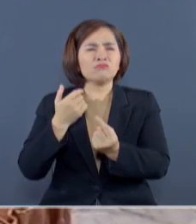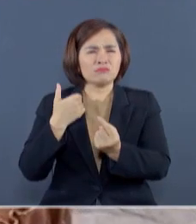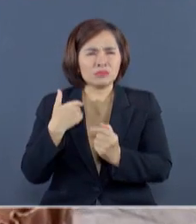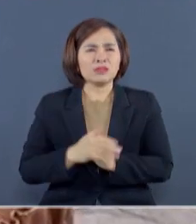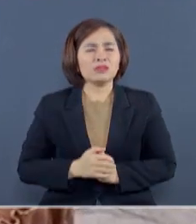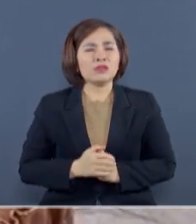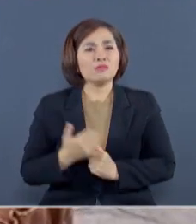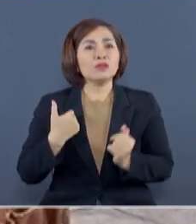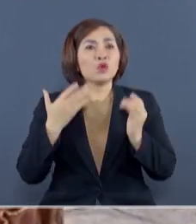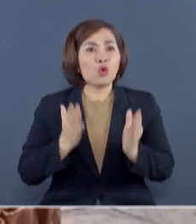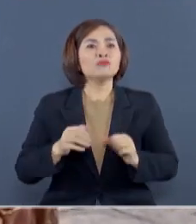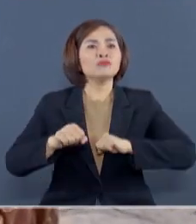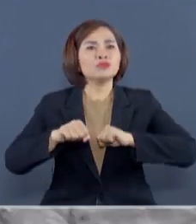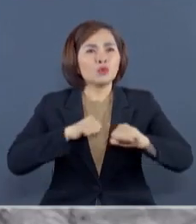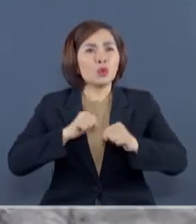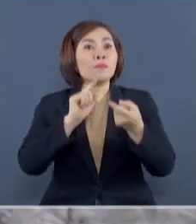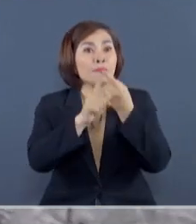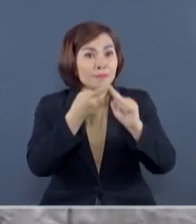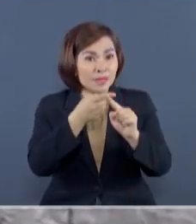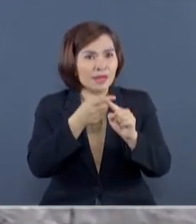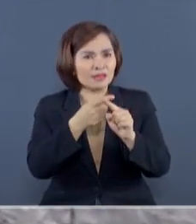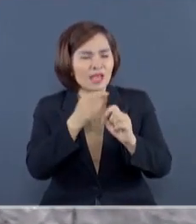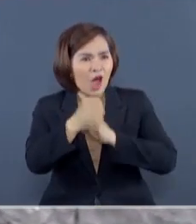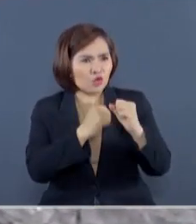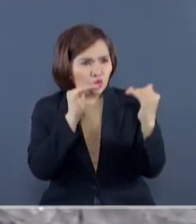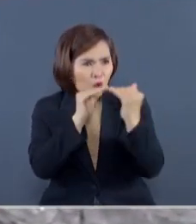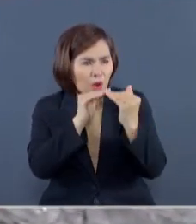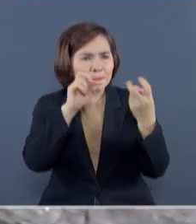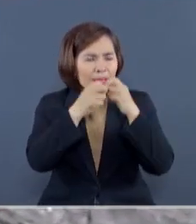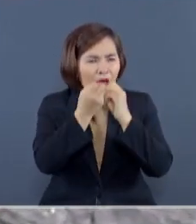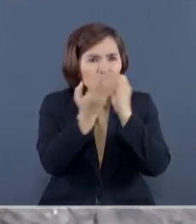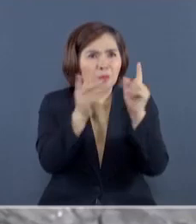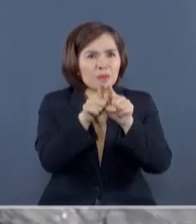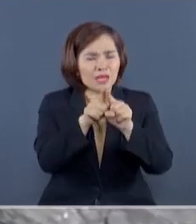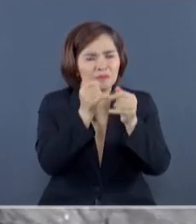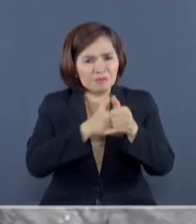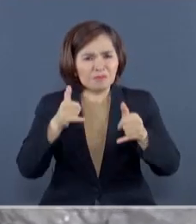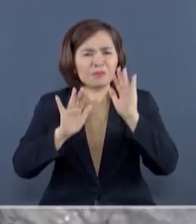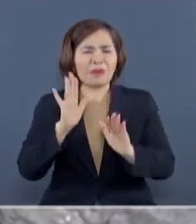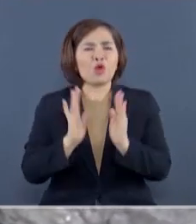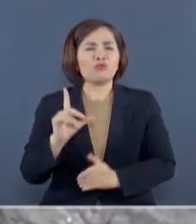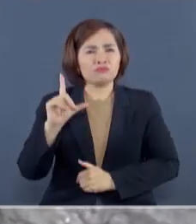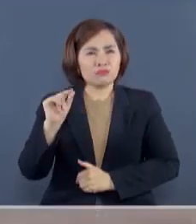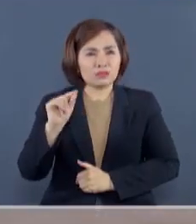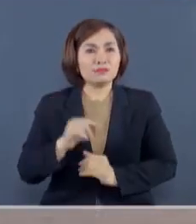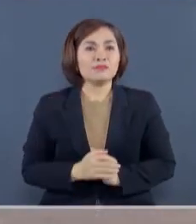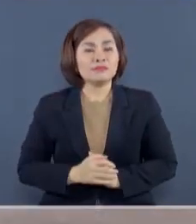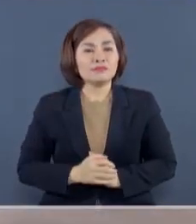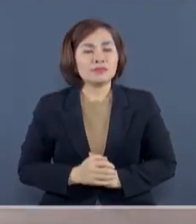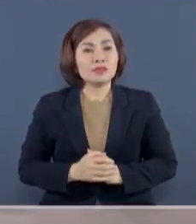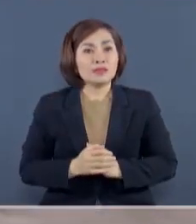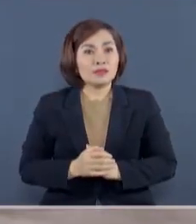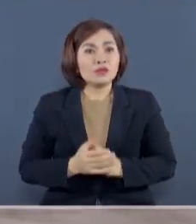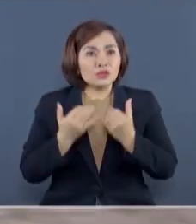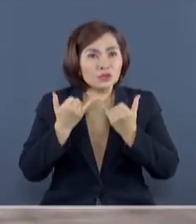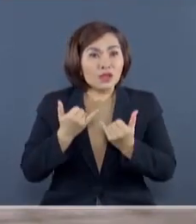ก็ยังมีเพื่อนเยาวชนของพวกเธอถูกล่อลวงในลักษณะเดียวกันอีกประมาณ20คนล่าสุดแม่ของผู้ถูกกล่าวหาว่